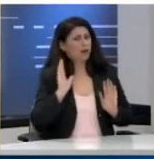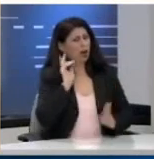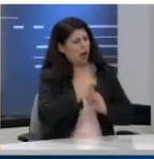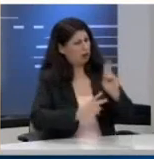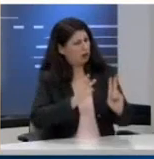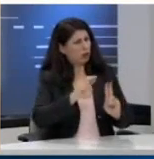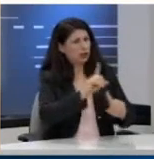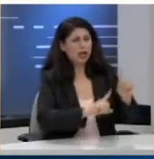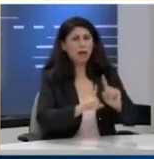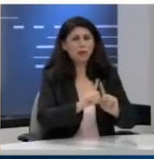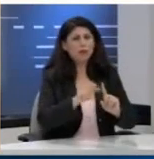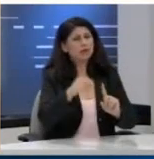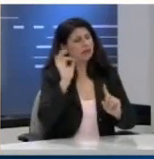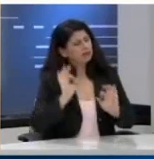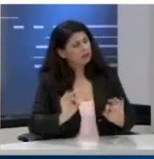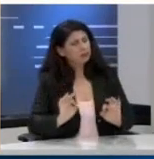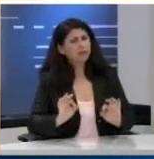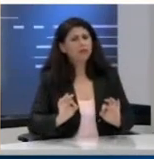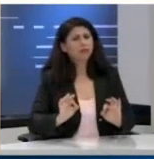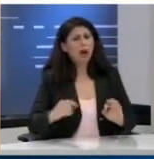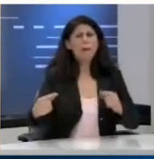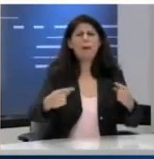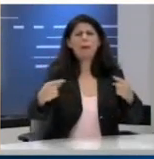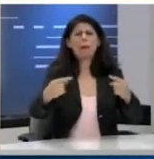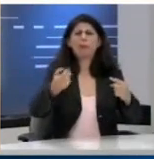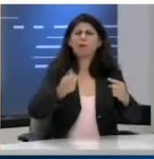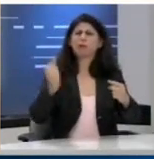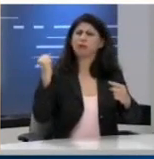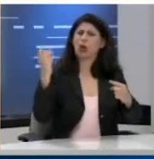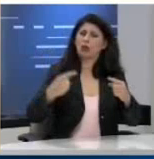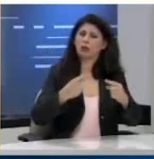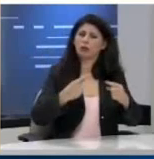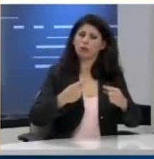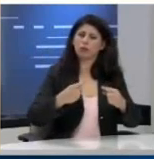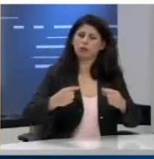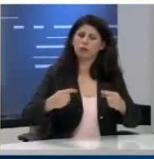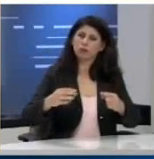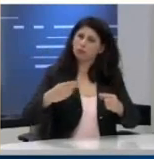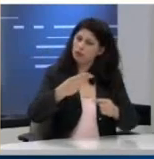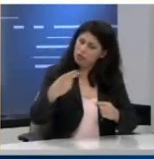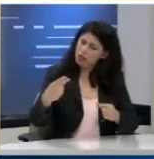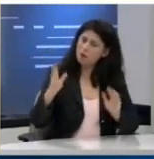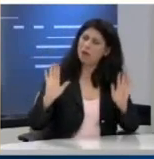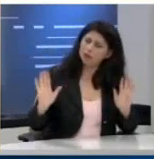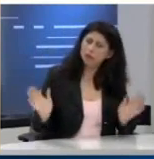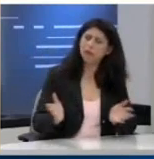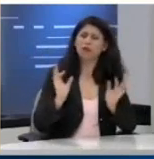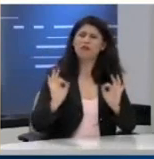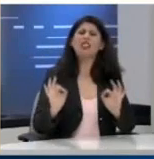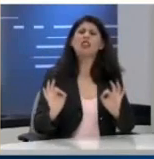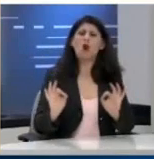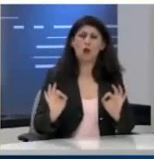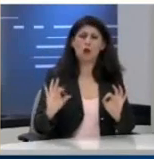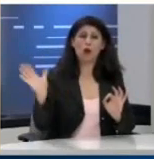κάποιον, είναι αυτονόητο, να σηκώσει τους τόνους, να το κάνει θέμα. Αυτονόητο είναι. Σε ό,τι